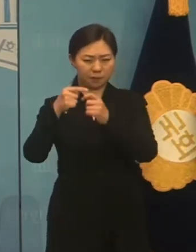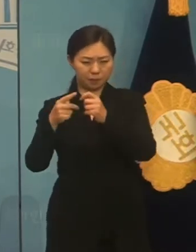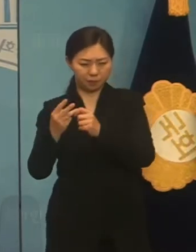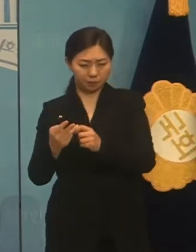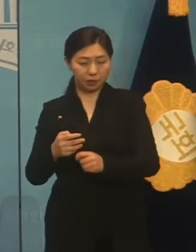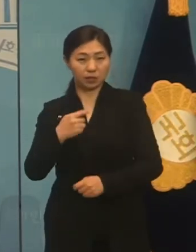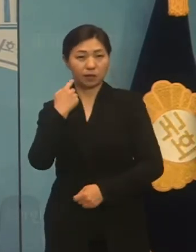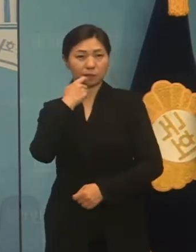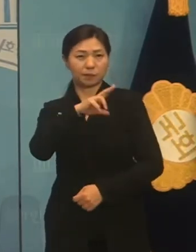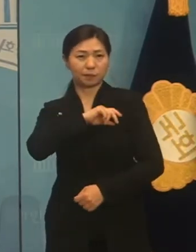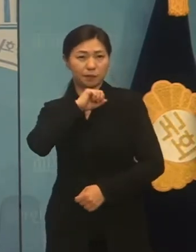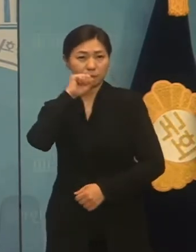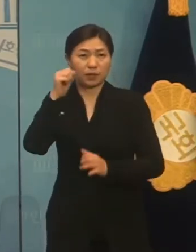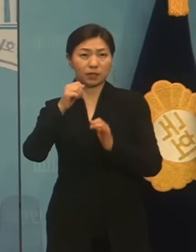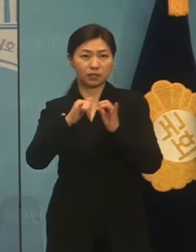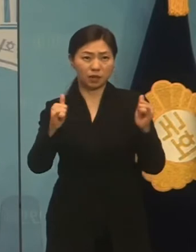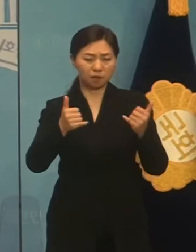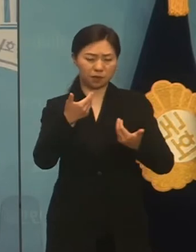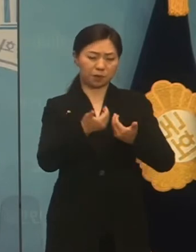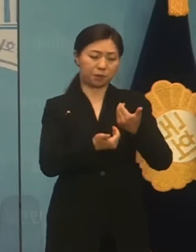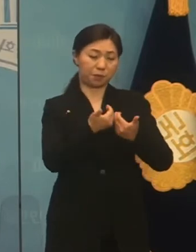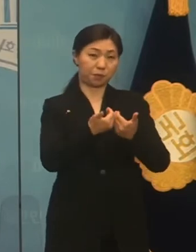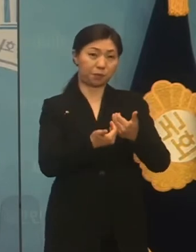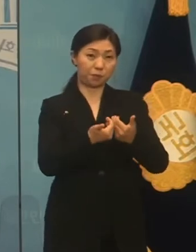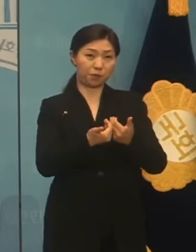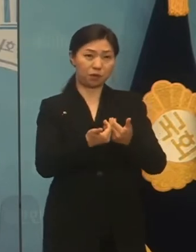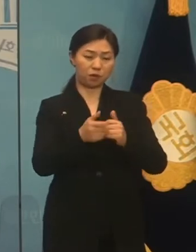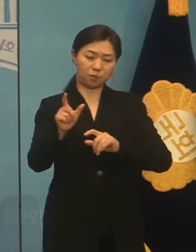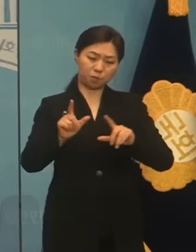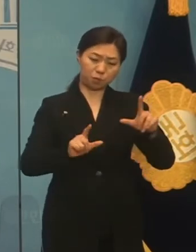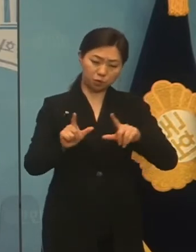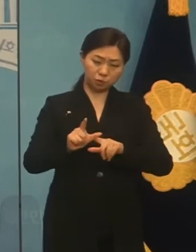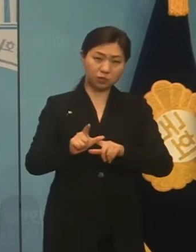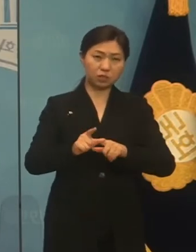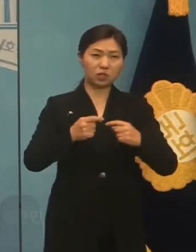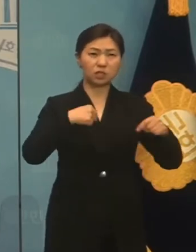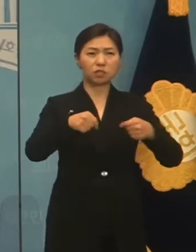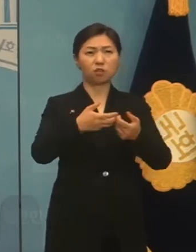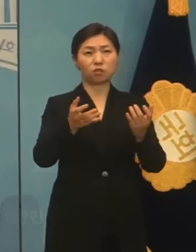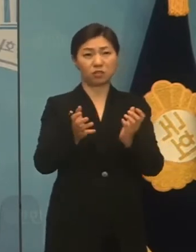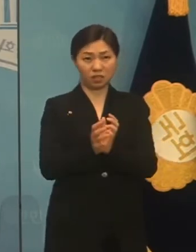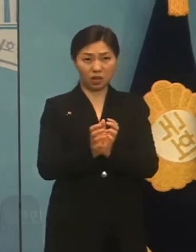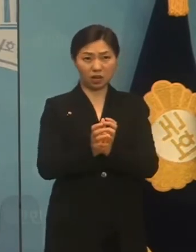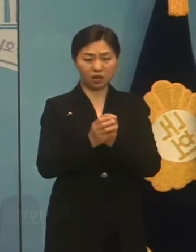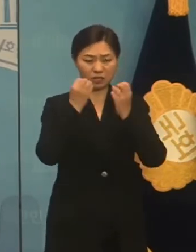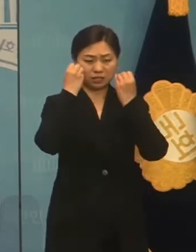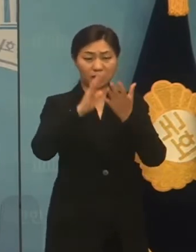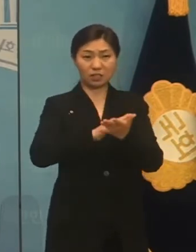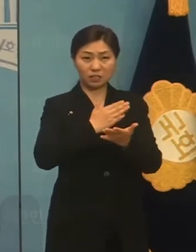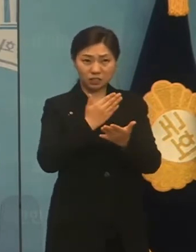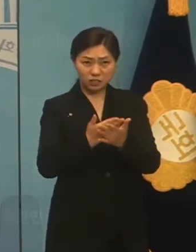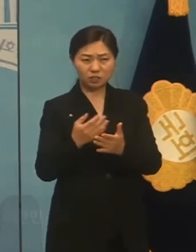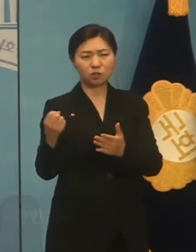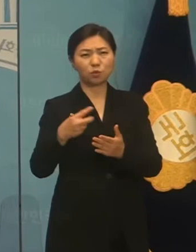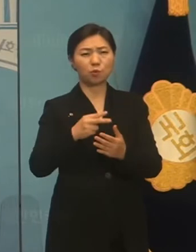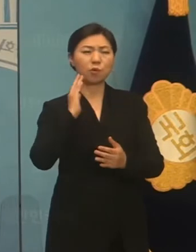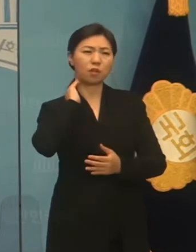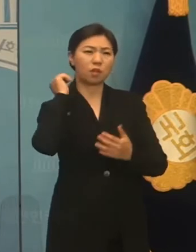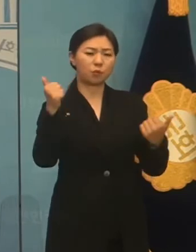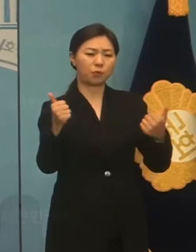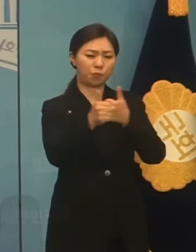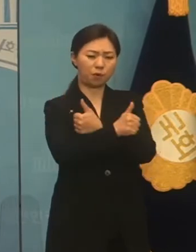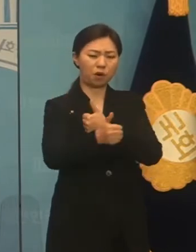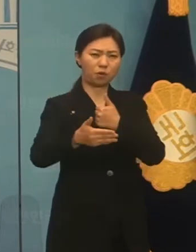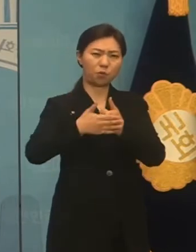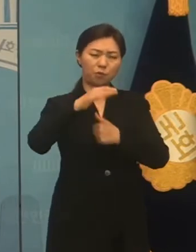소모적이고 대결적인 논쟁이 당의 혁신과 정권 교체에는 아무런 도움이 안 된다는 점을